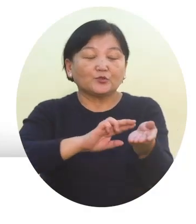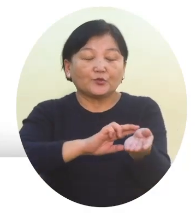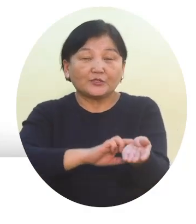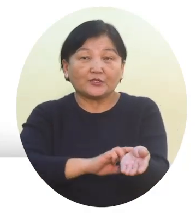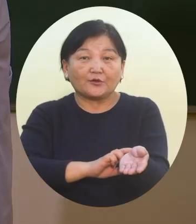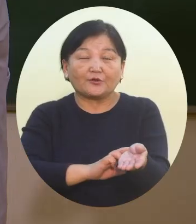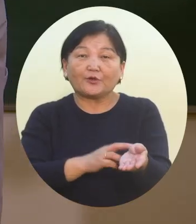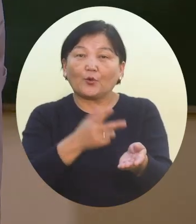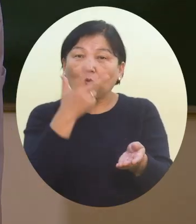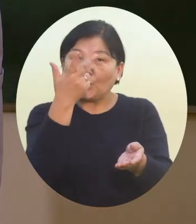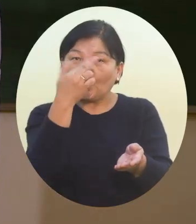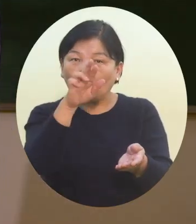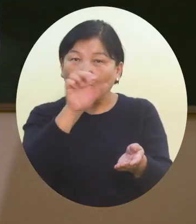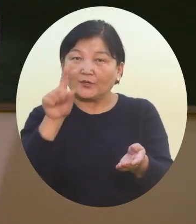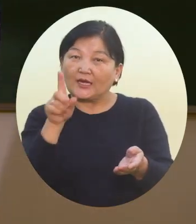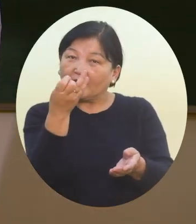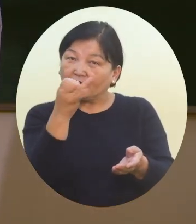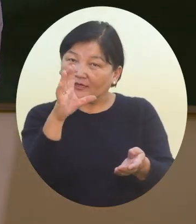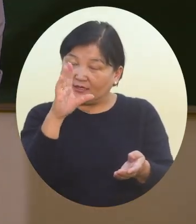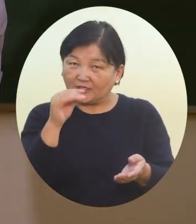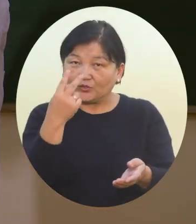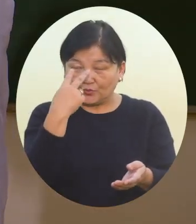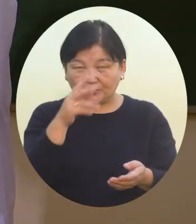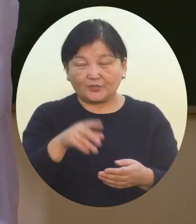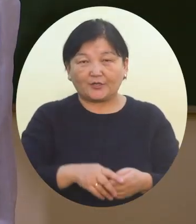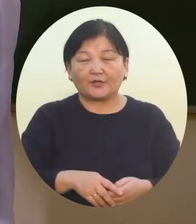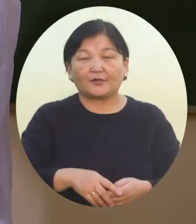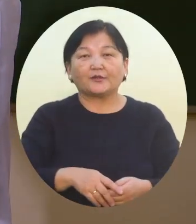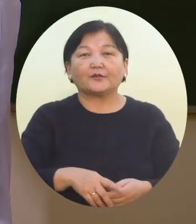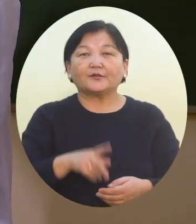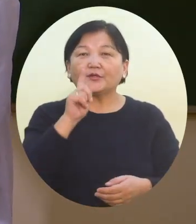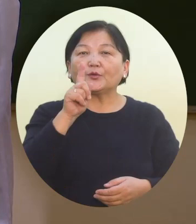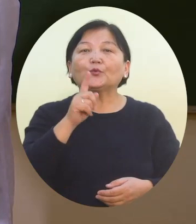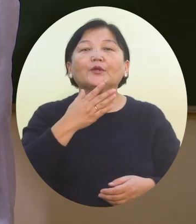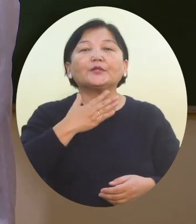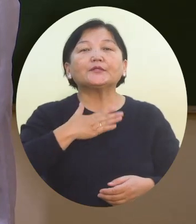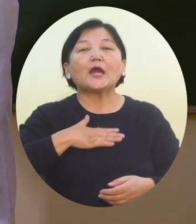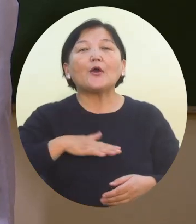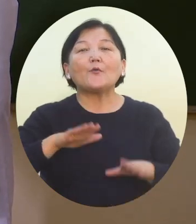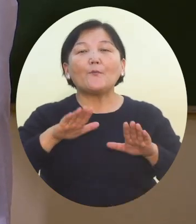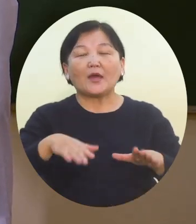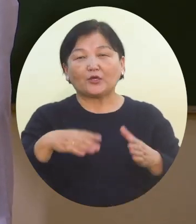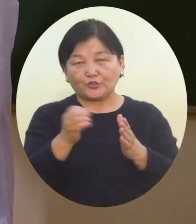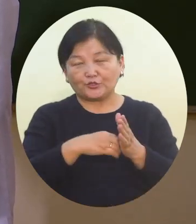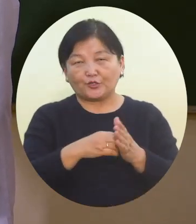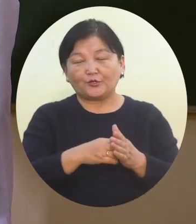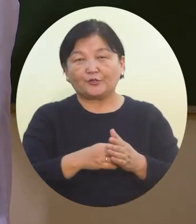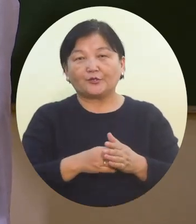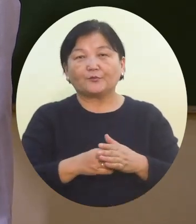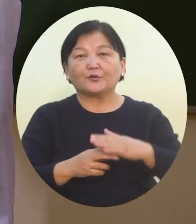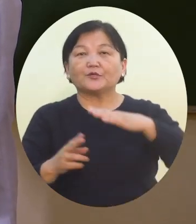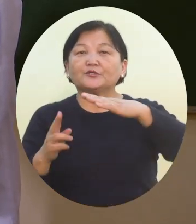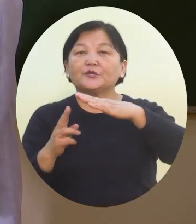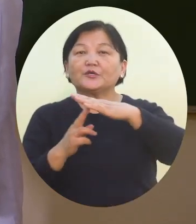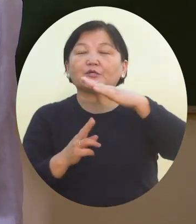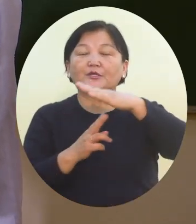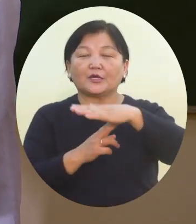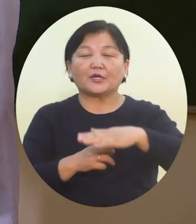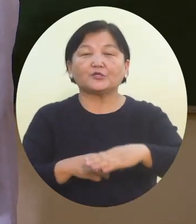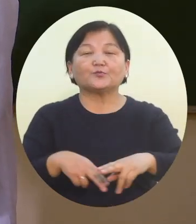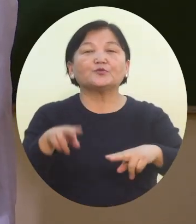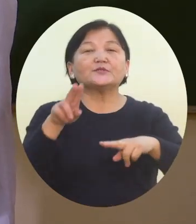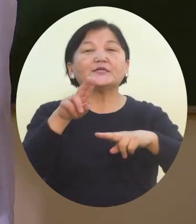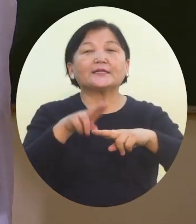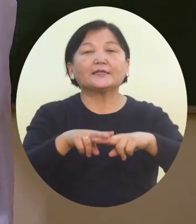удаа хийх үедээ ямар байх ёстой вэ гэхээр 50 байх ёстой байна. За ангийн тулд бол та бүхэн ширээн дээр сандал дээрээ суух юм уу